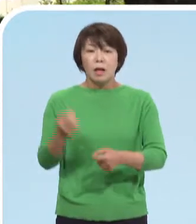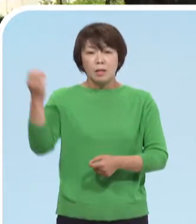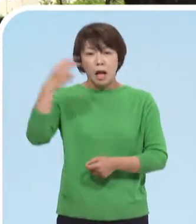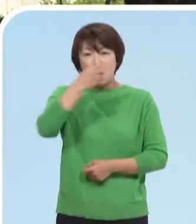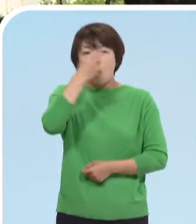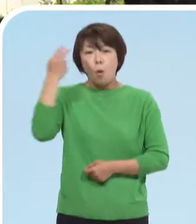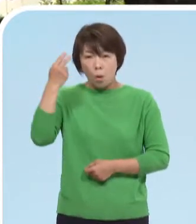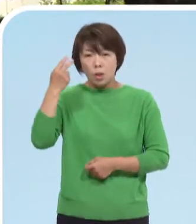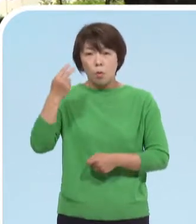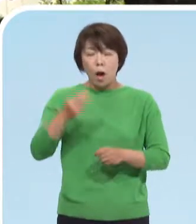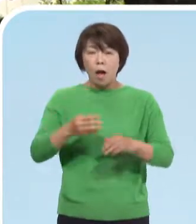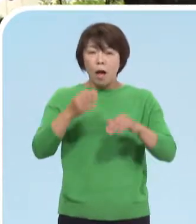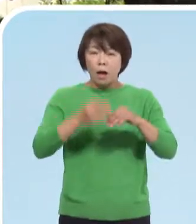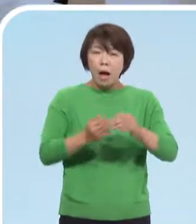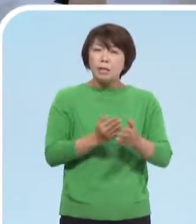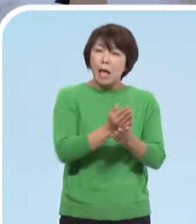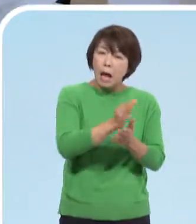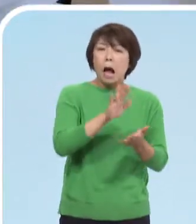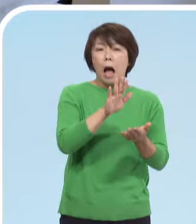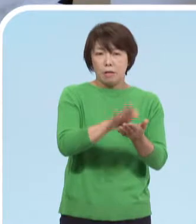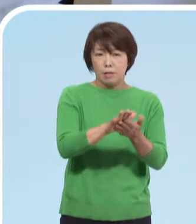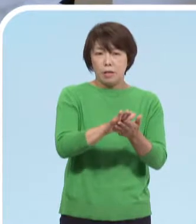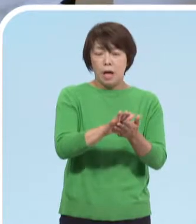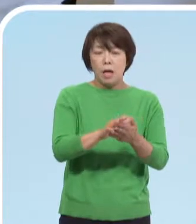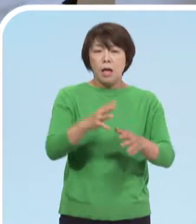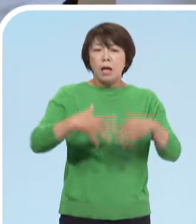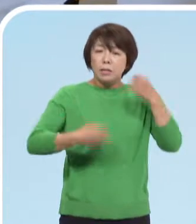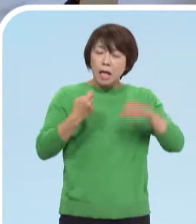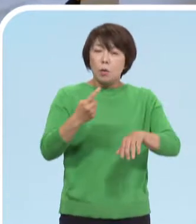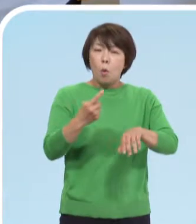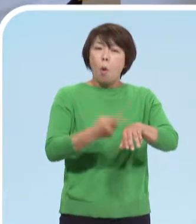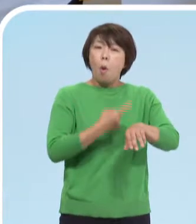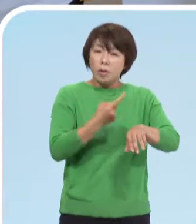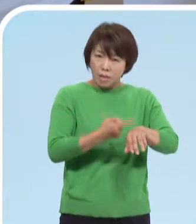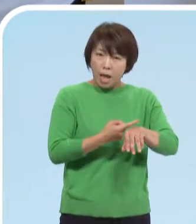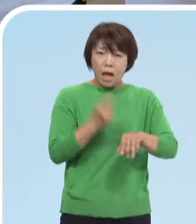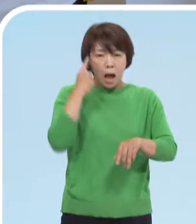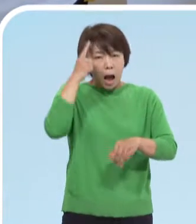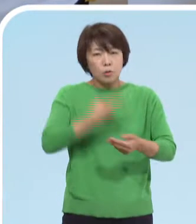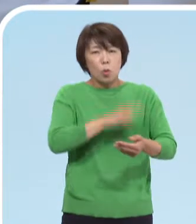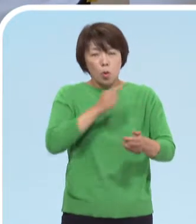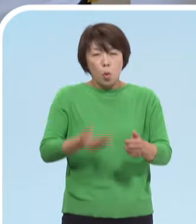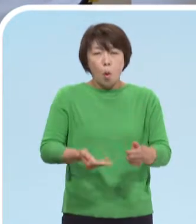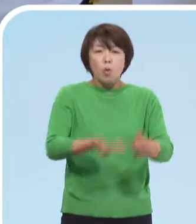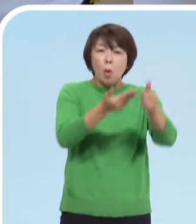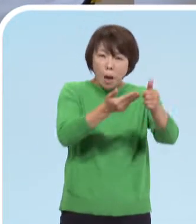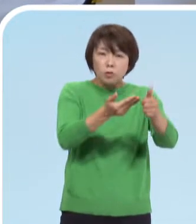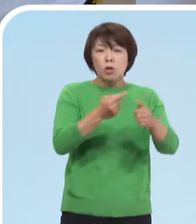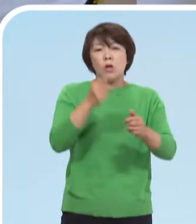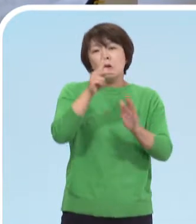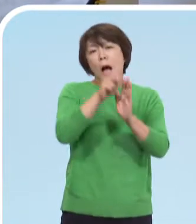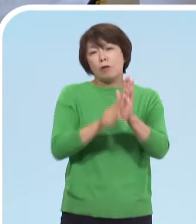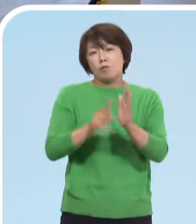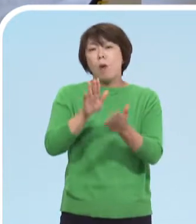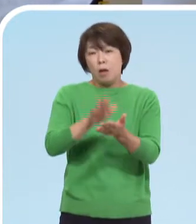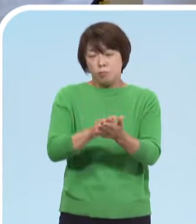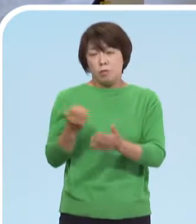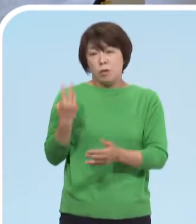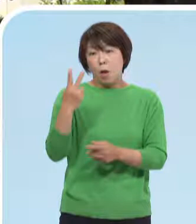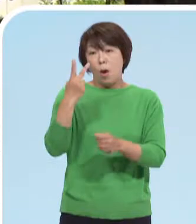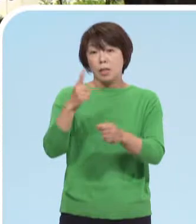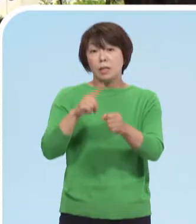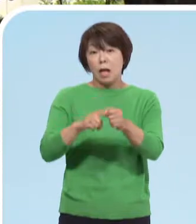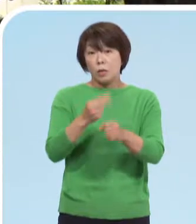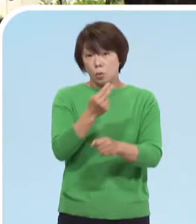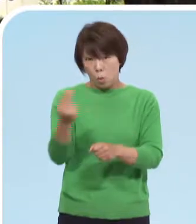用高校には家政科があって、生徒の個性や発想力を伸ばすための教育課程があります。令和2年度から